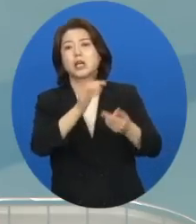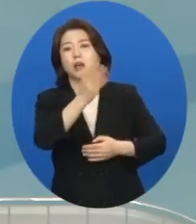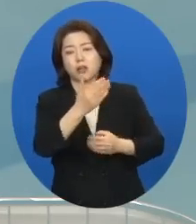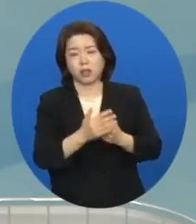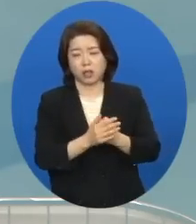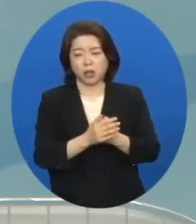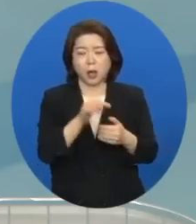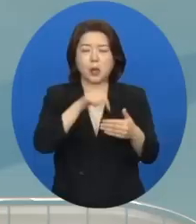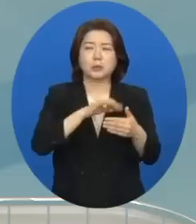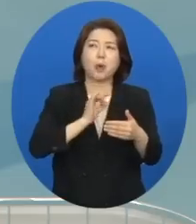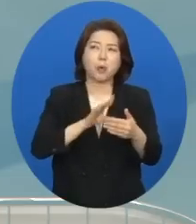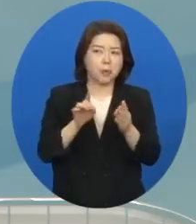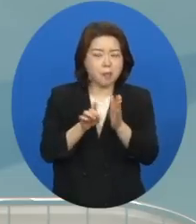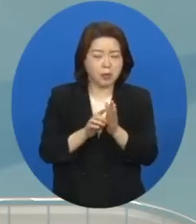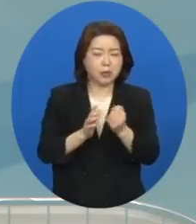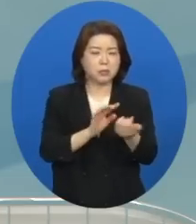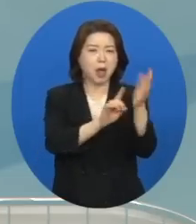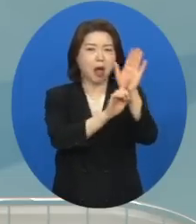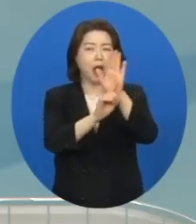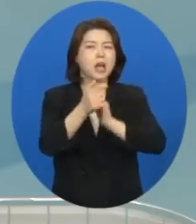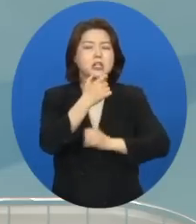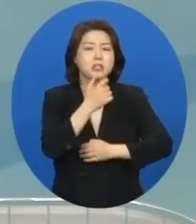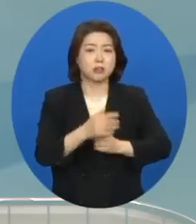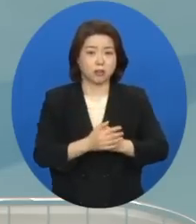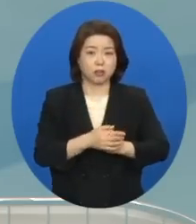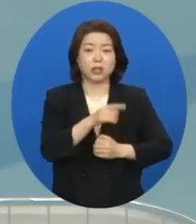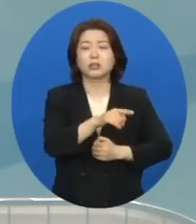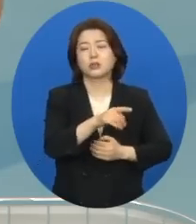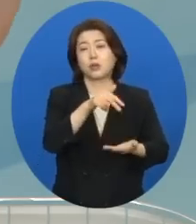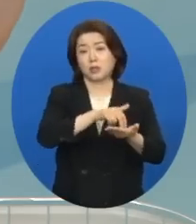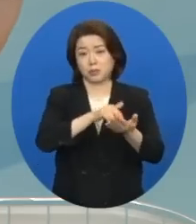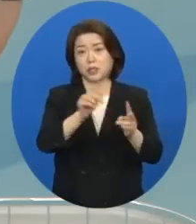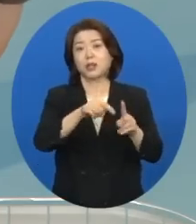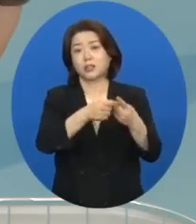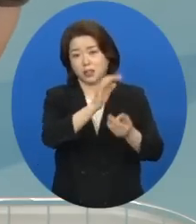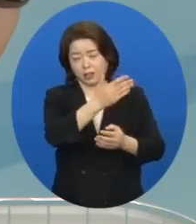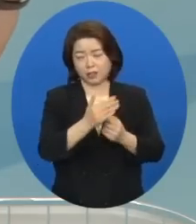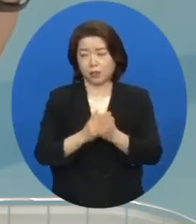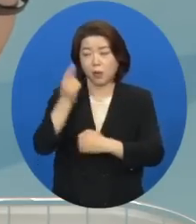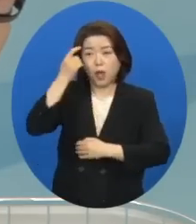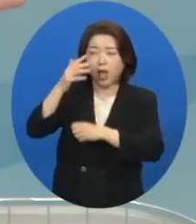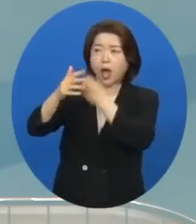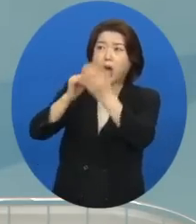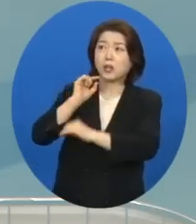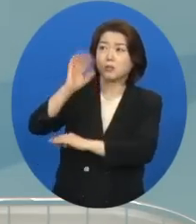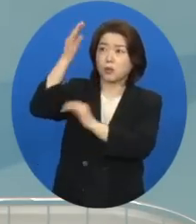드러내고 싶지 않아. 안 보이니까. 하나님의 영광은 안 보이니까.